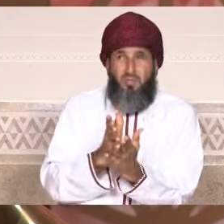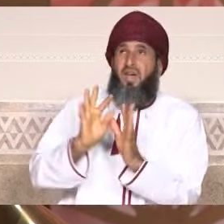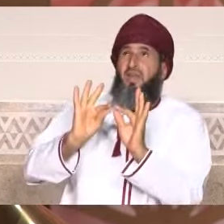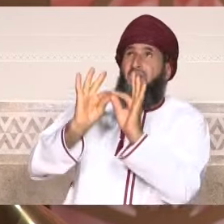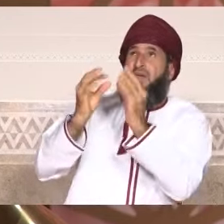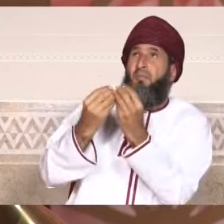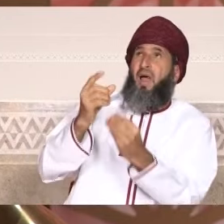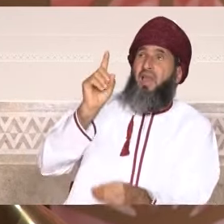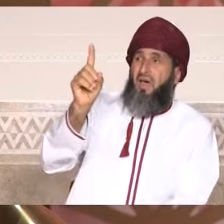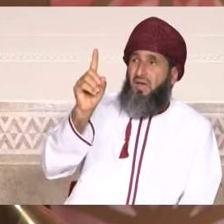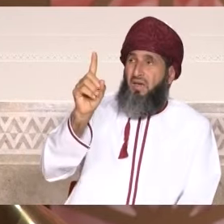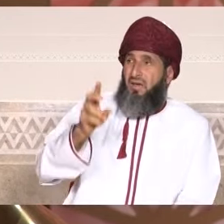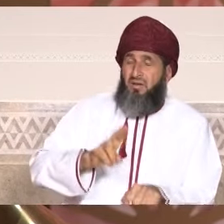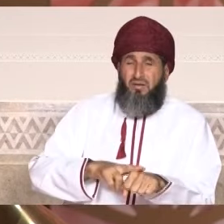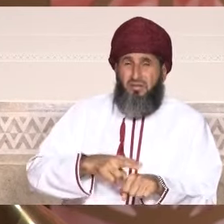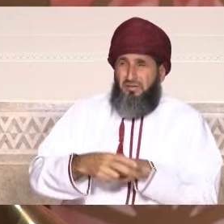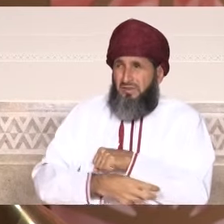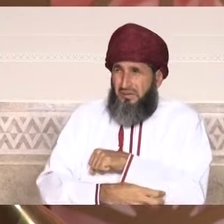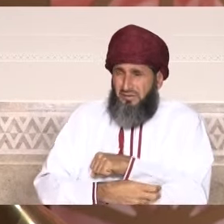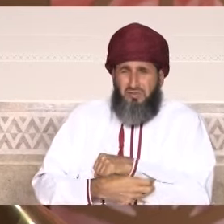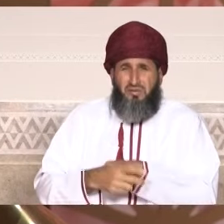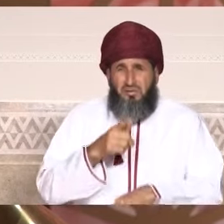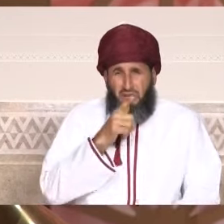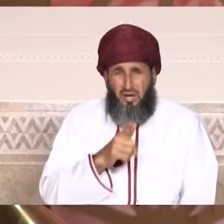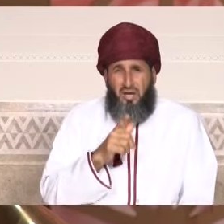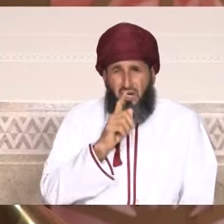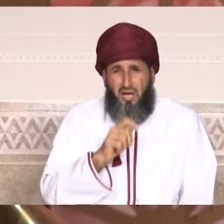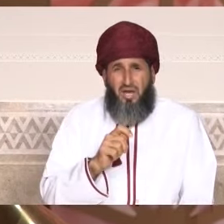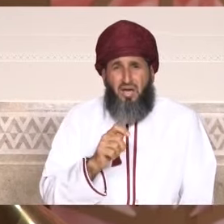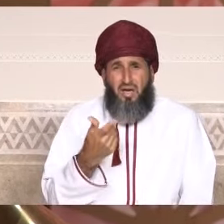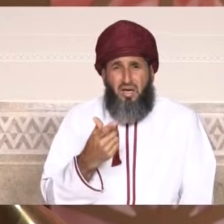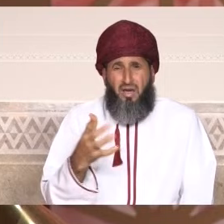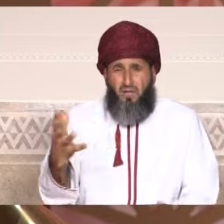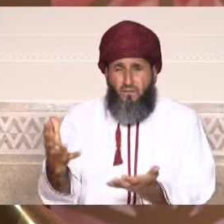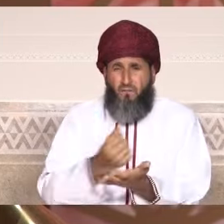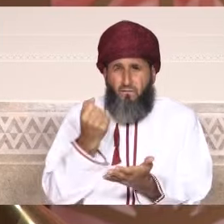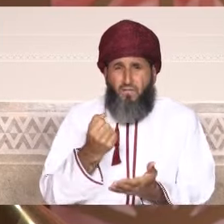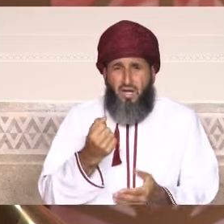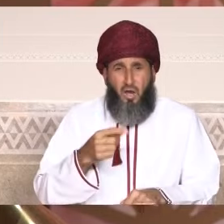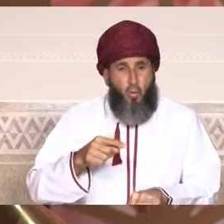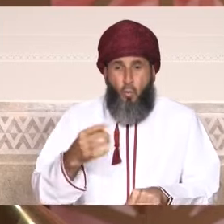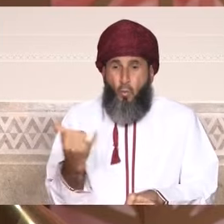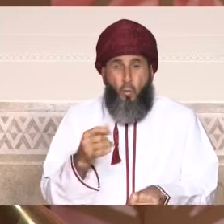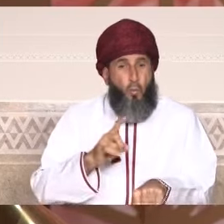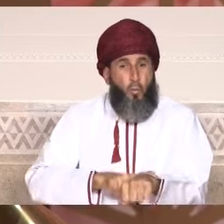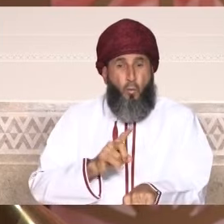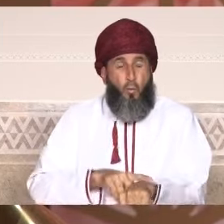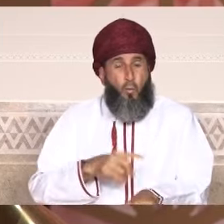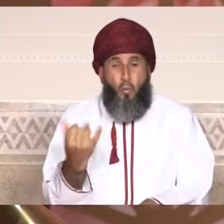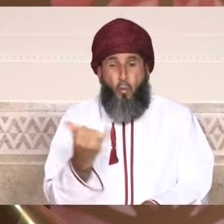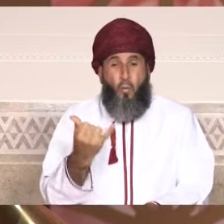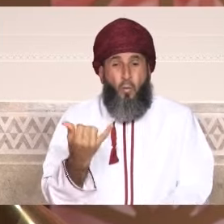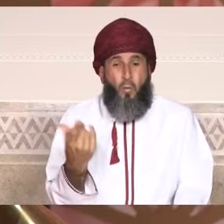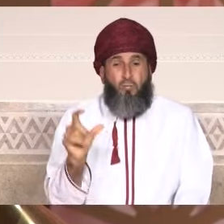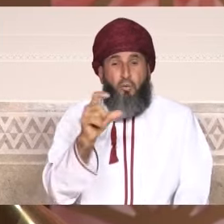تبارك وتعالى وافتقاره إليه سعى إلى اغتنام المواسم التي يضاعف